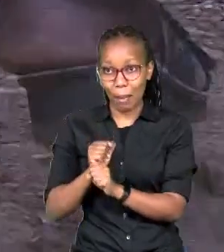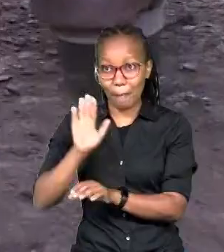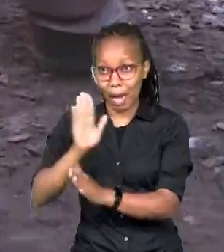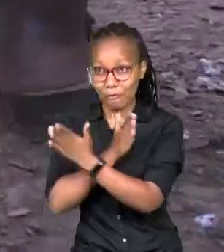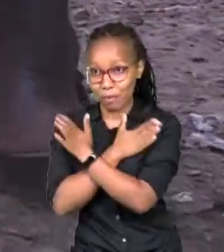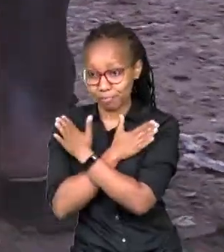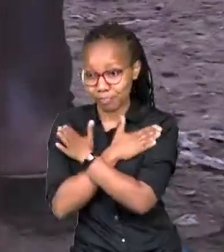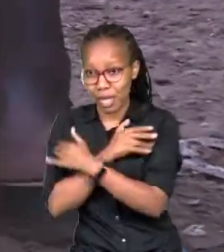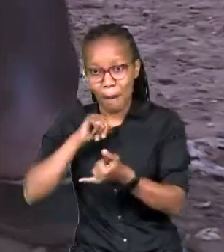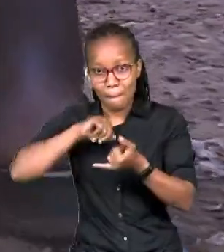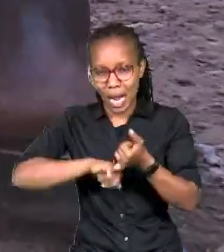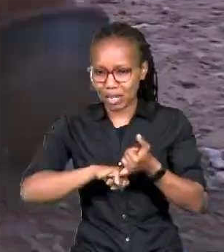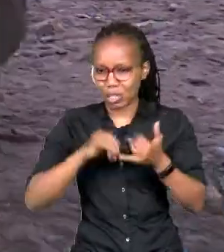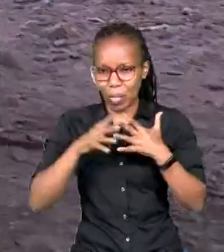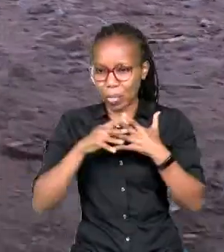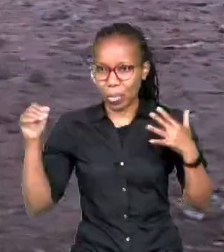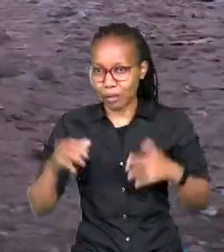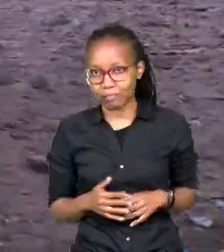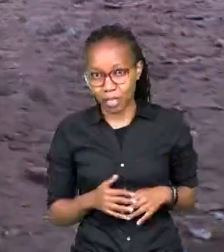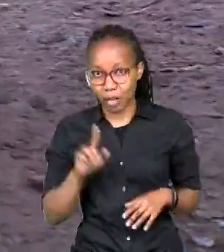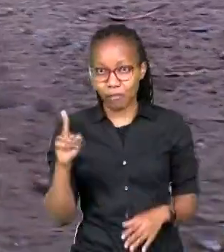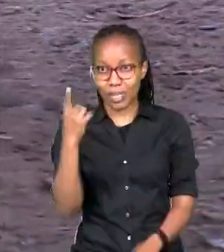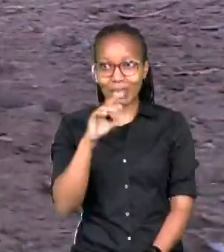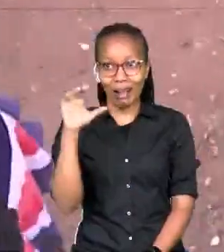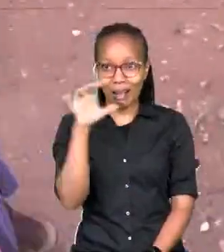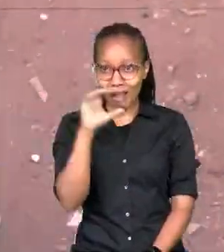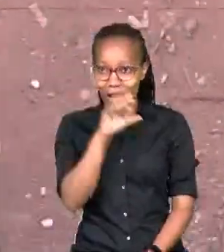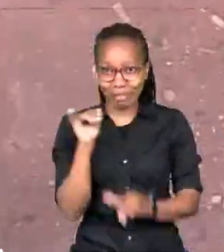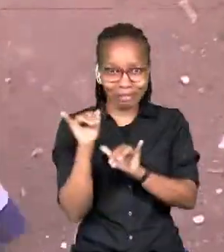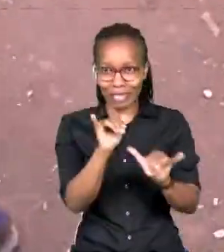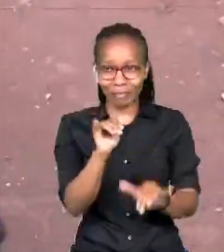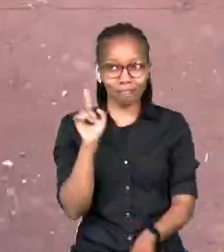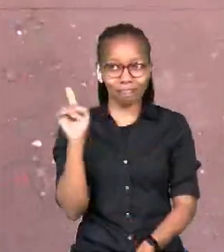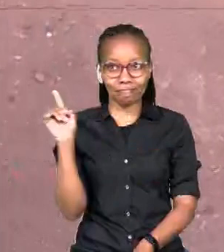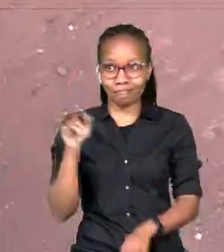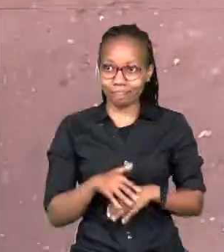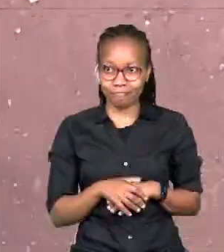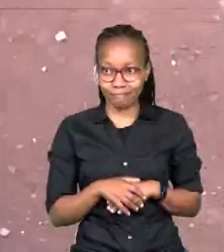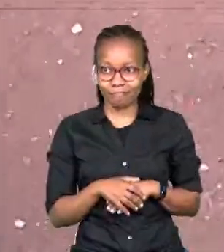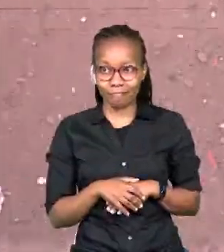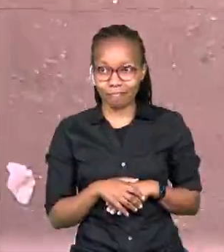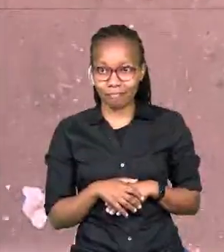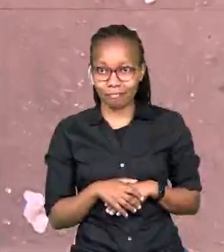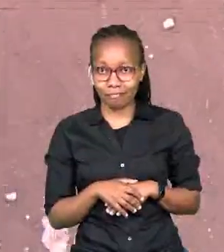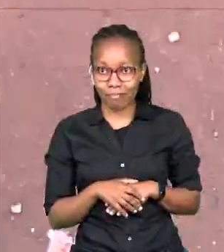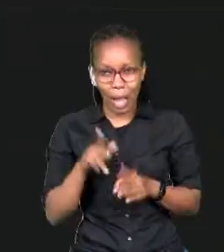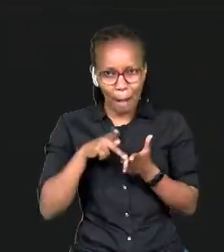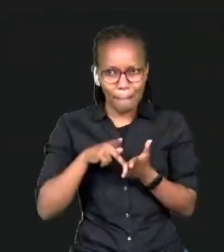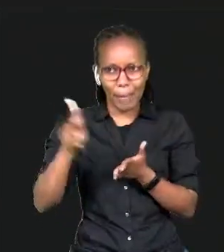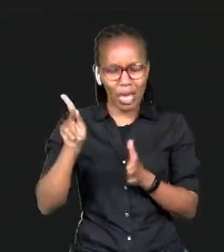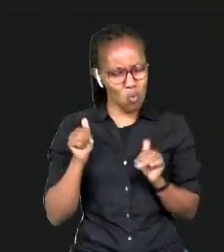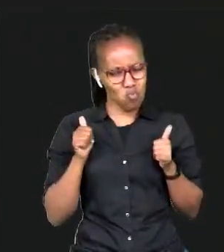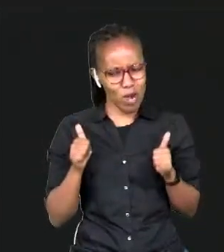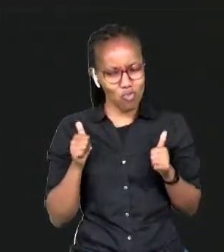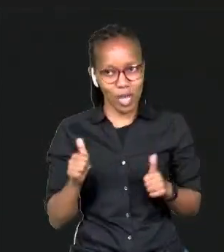her broken marriage. Her first client got her glued here. The pay was more than what she'd ever earned in her entire life.